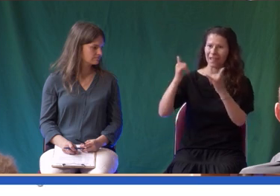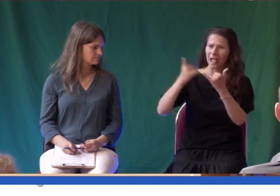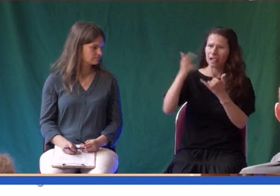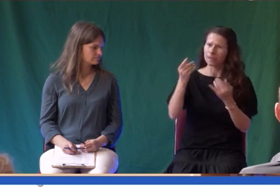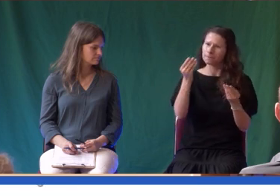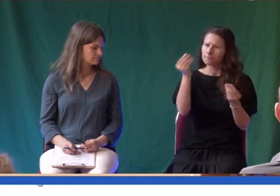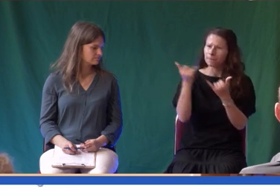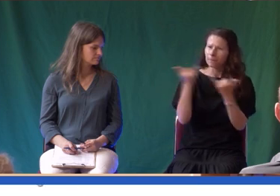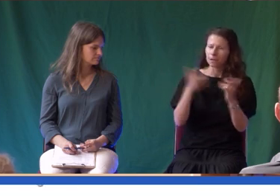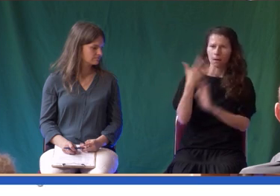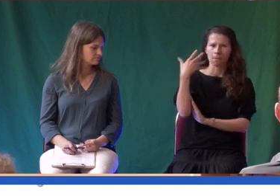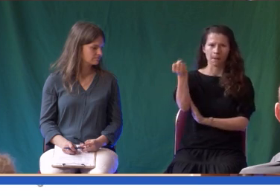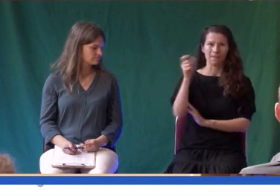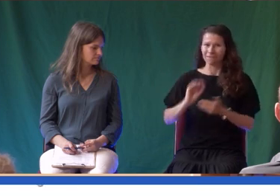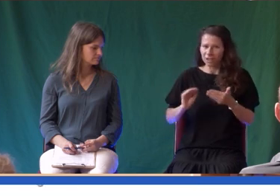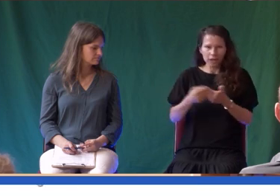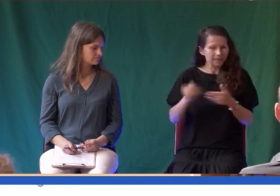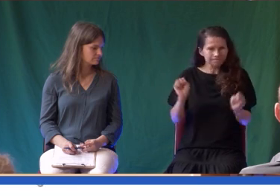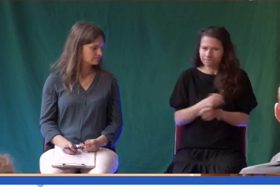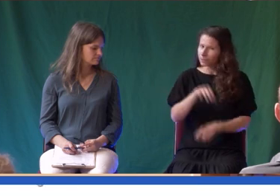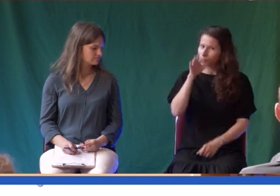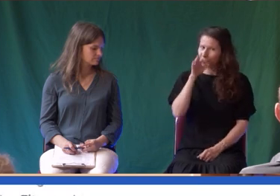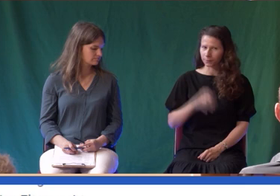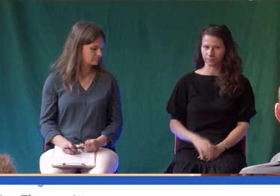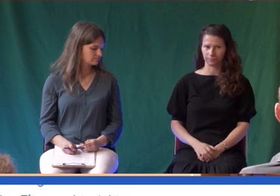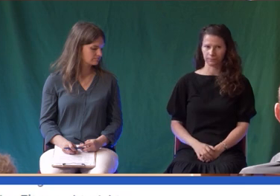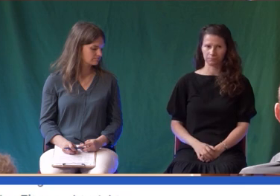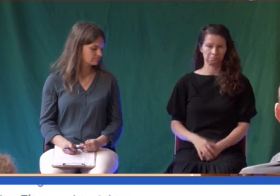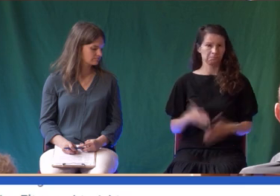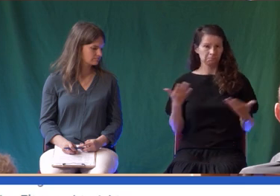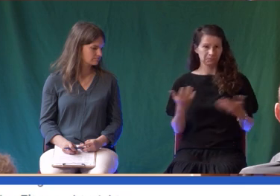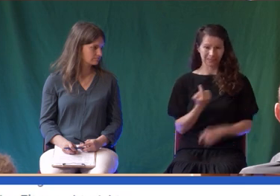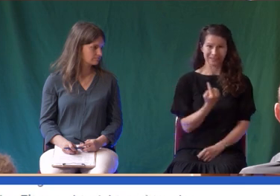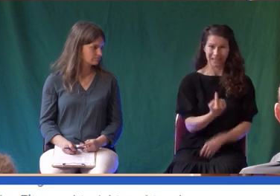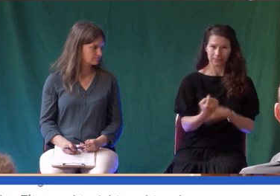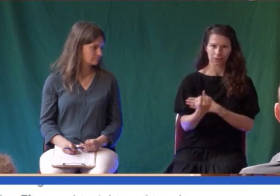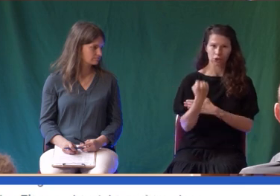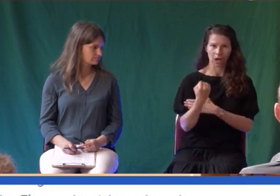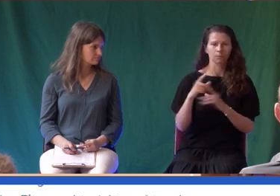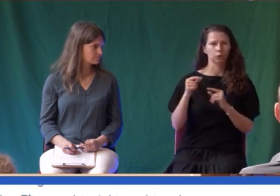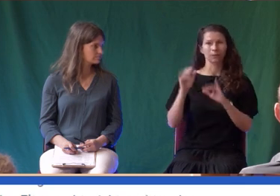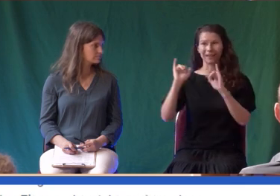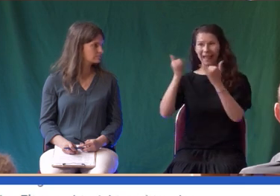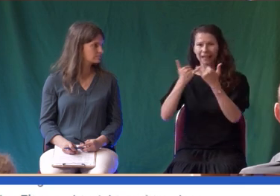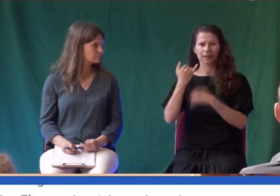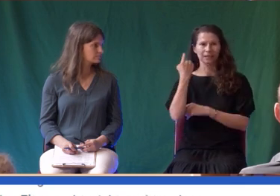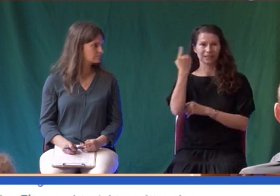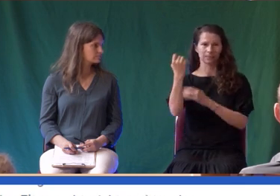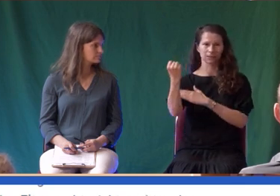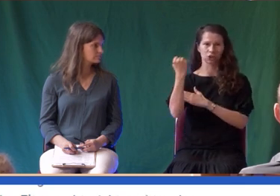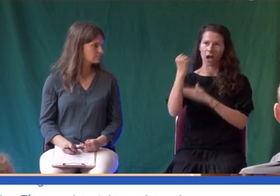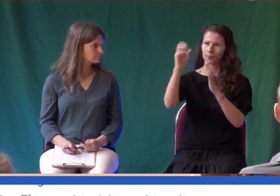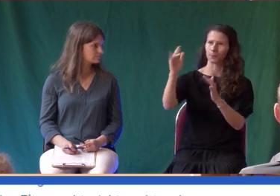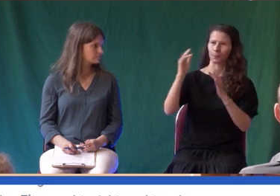verborgen um selbst stark sein zu können müssen Kinder die Selbstsicherheit und die Stärke ihrer Eltern erleben